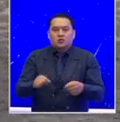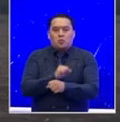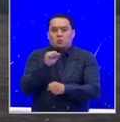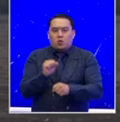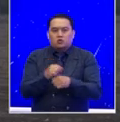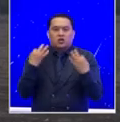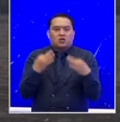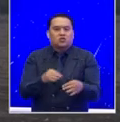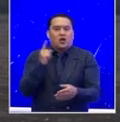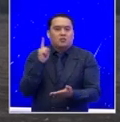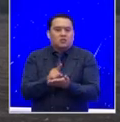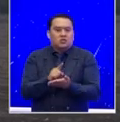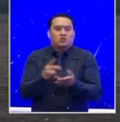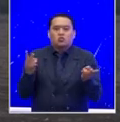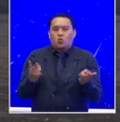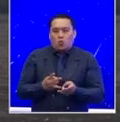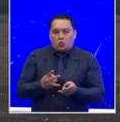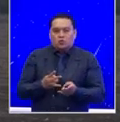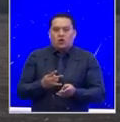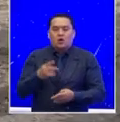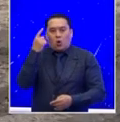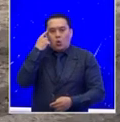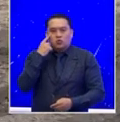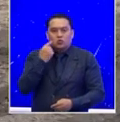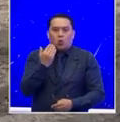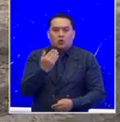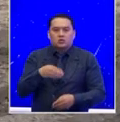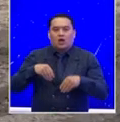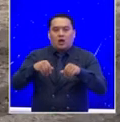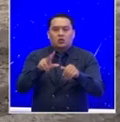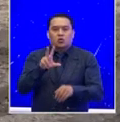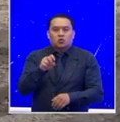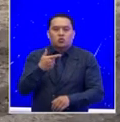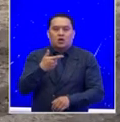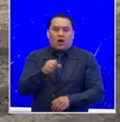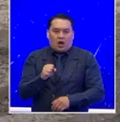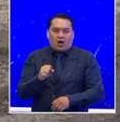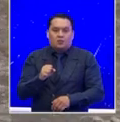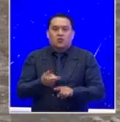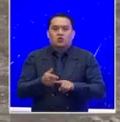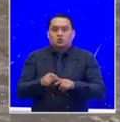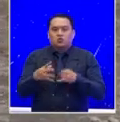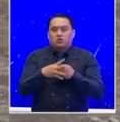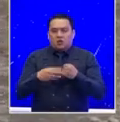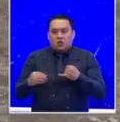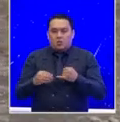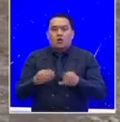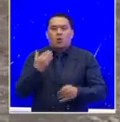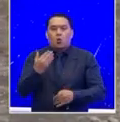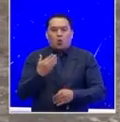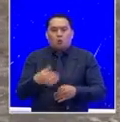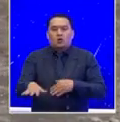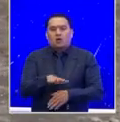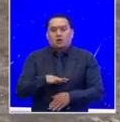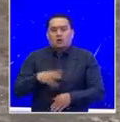посты. Жителю Куксусского района Таяру Дейнолову предстоит засеять порядка 300 гектаров. Причем земельные наделы находятся